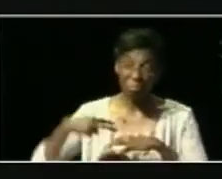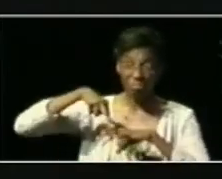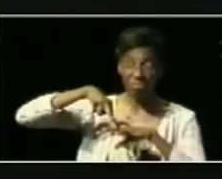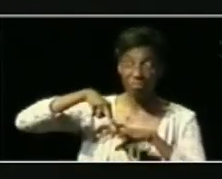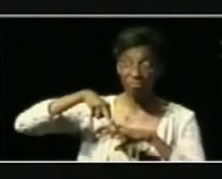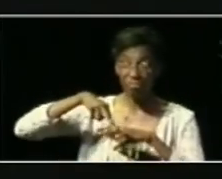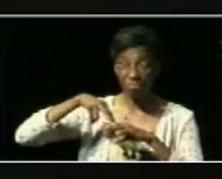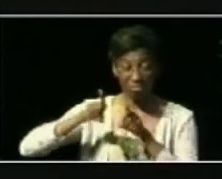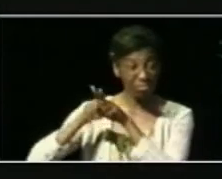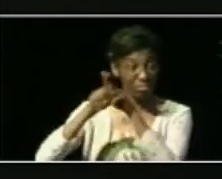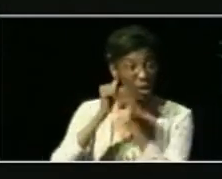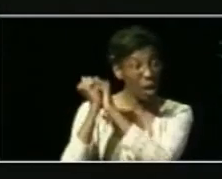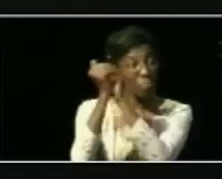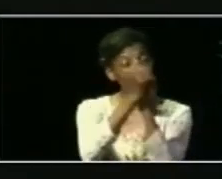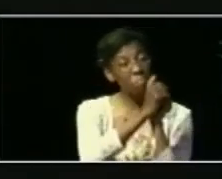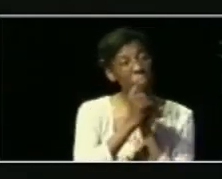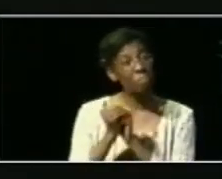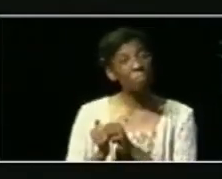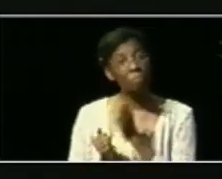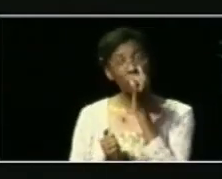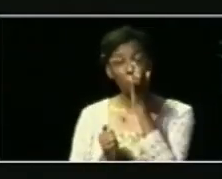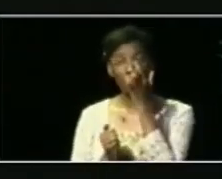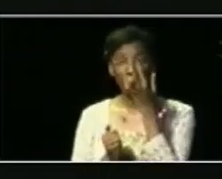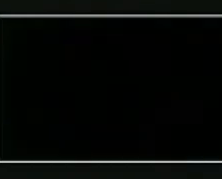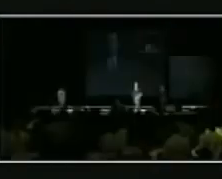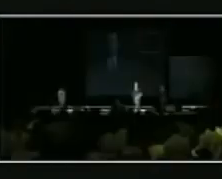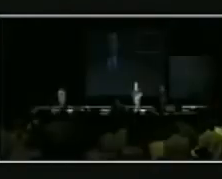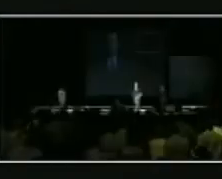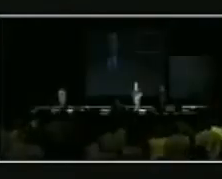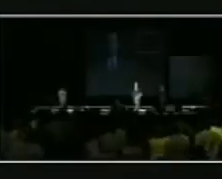moi maintenant? Amen.